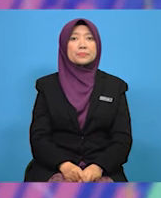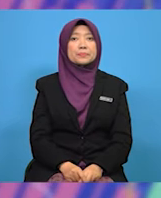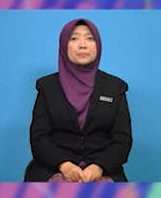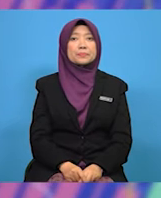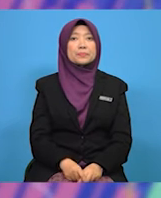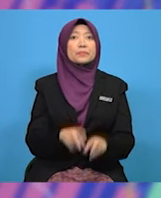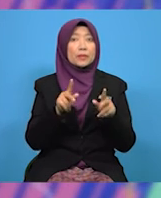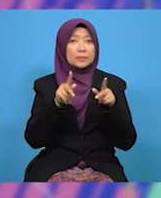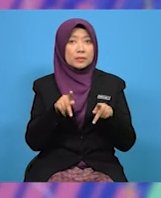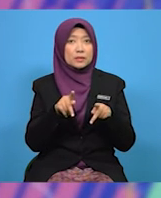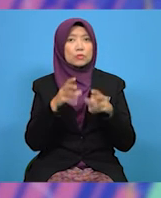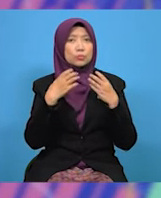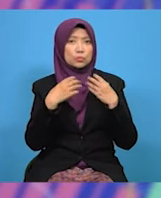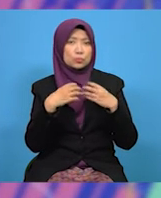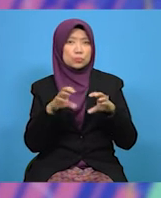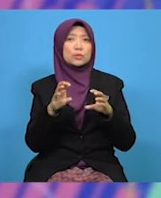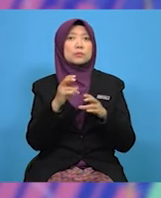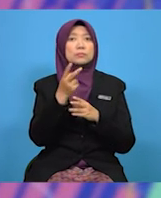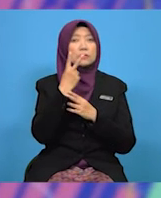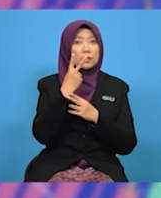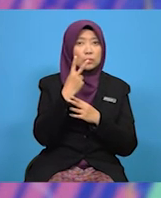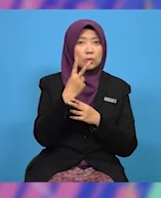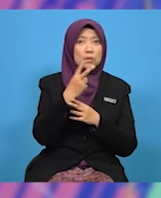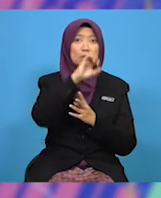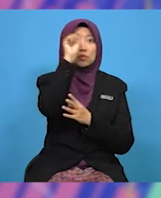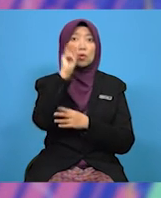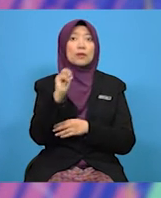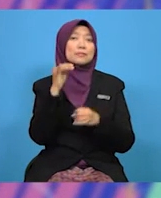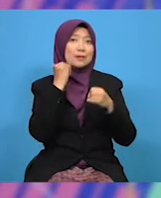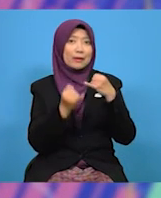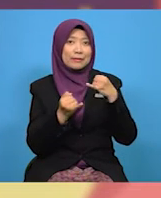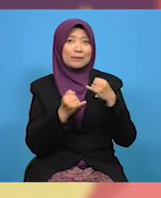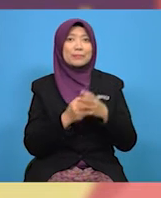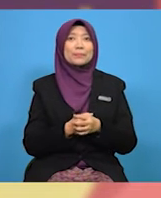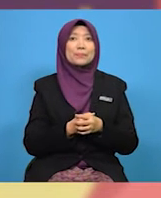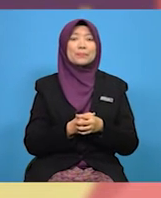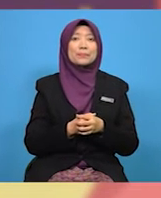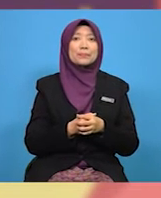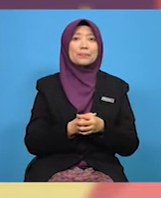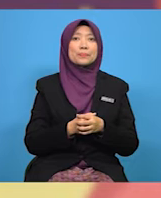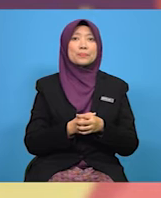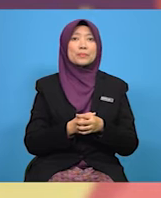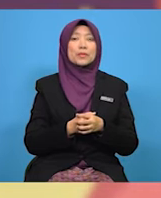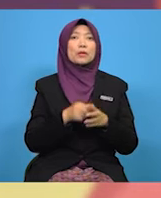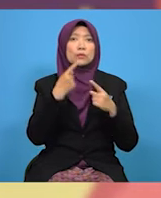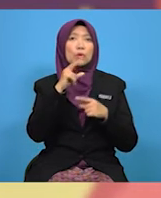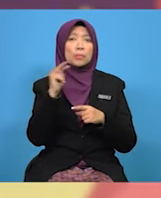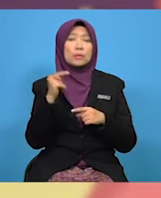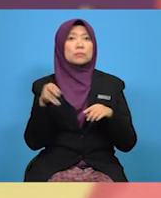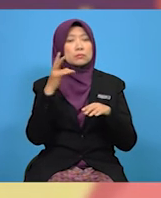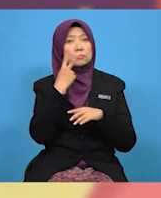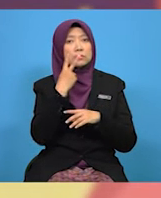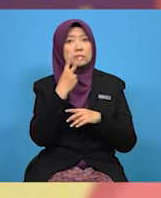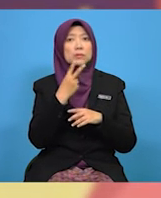bailalo jam sekarang Coba kita lihat pulang soalnya yang terakhir sekali berdasarkan jawab atas